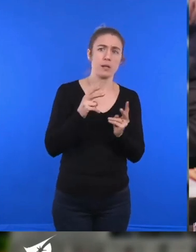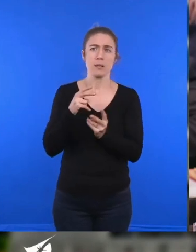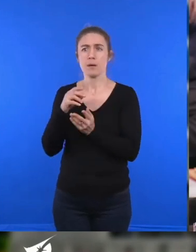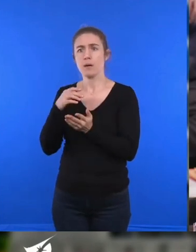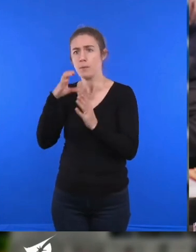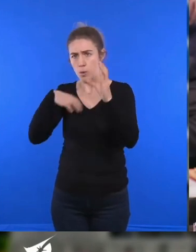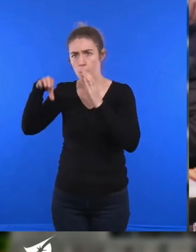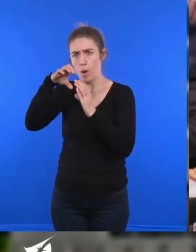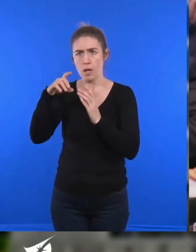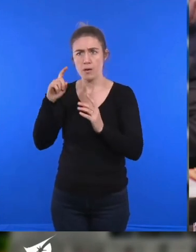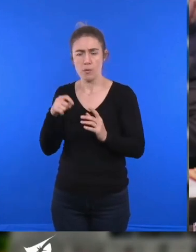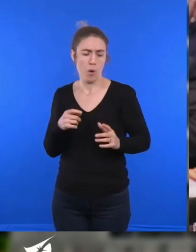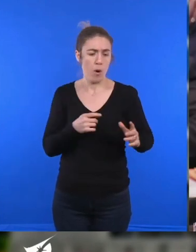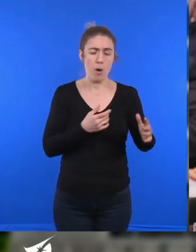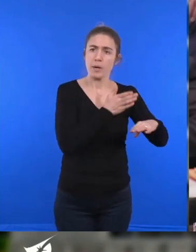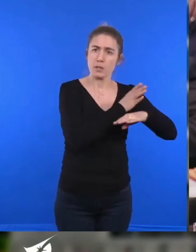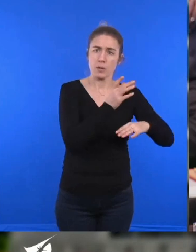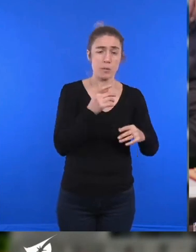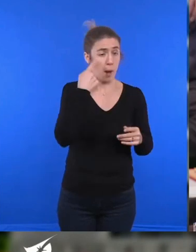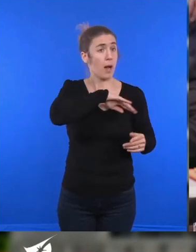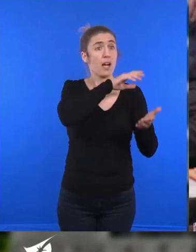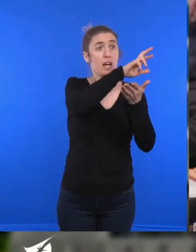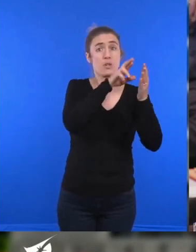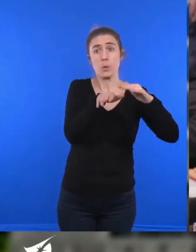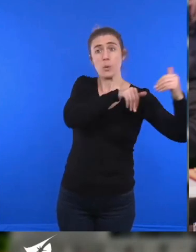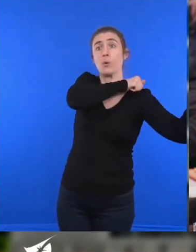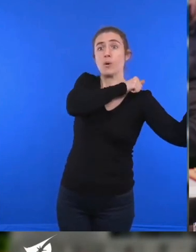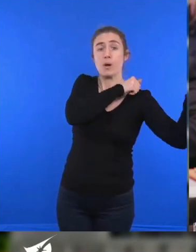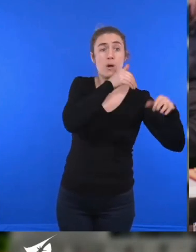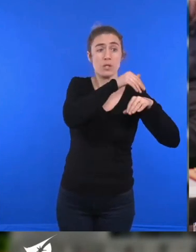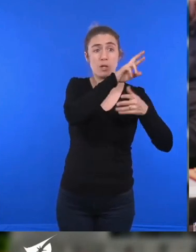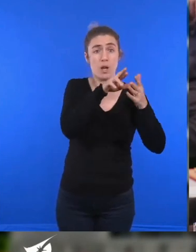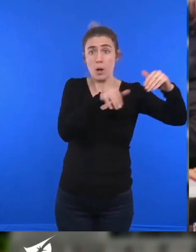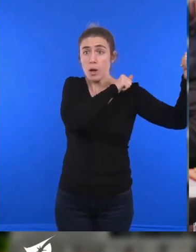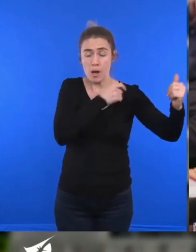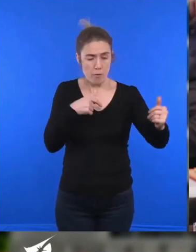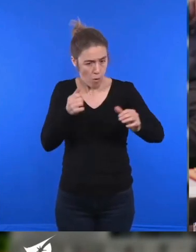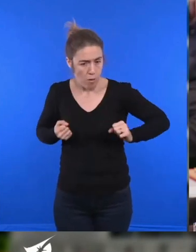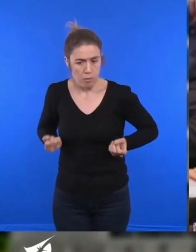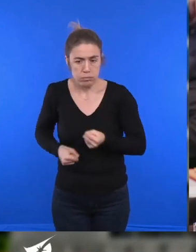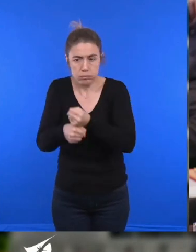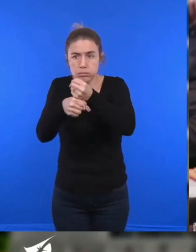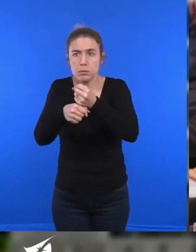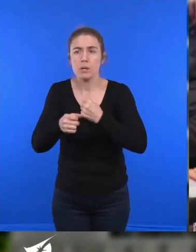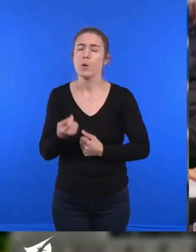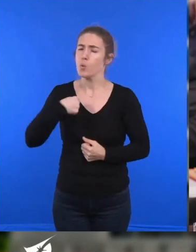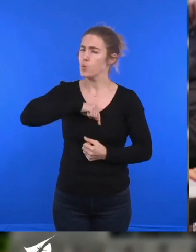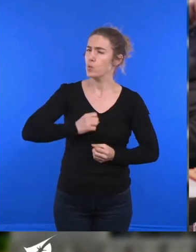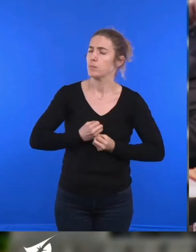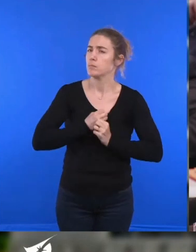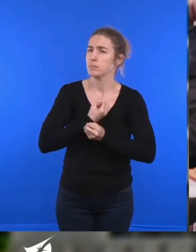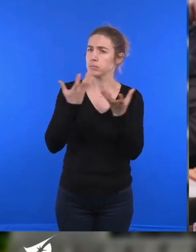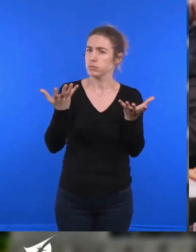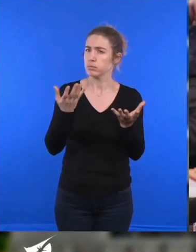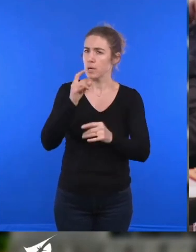coopérations de la région que vous abandonnez, que le Conseil régional abandonne. Et nous avons un propos extrêmement clair. Il n'y a pas de